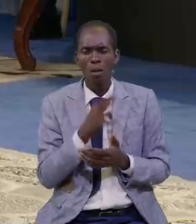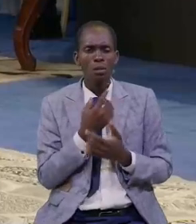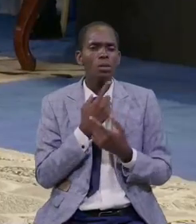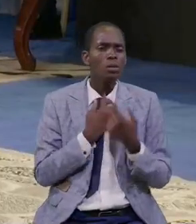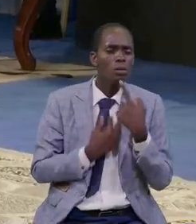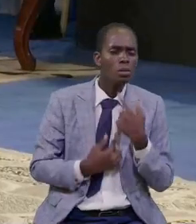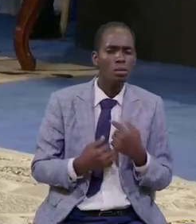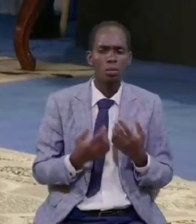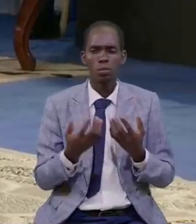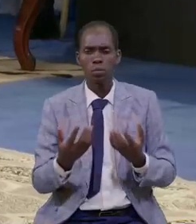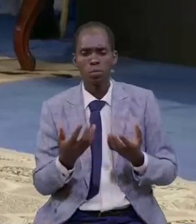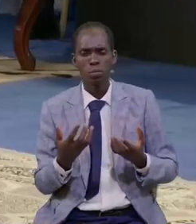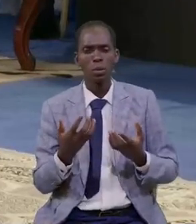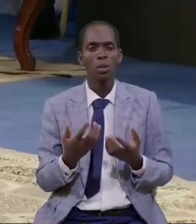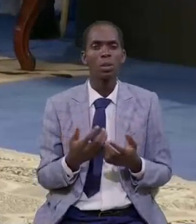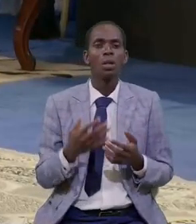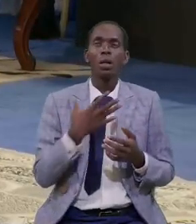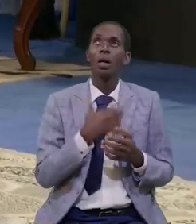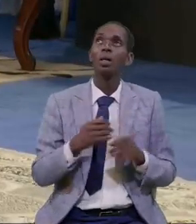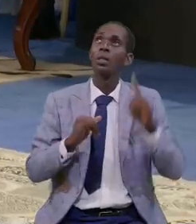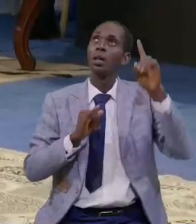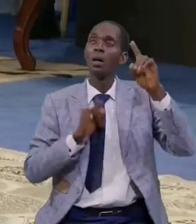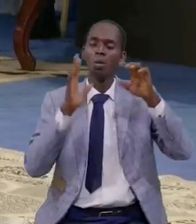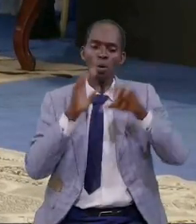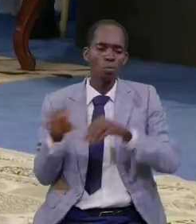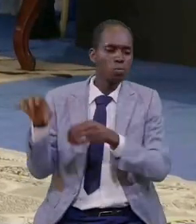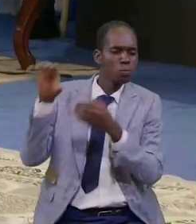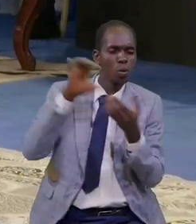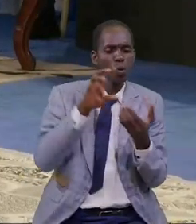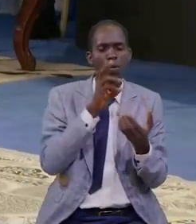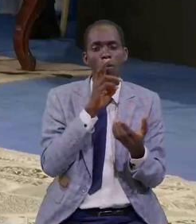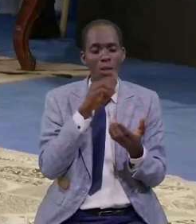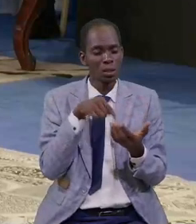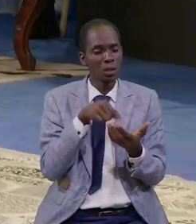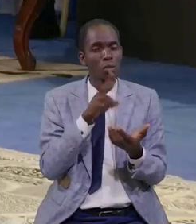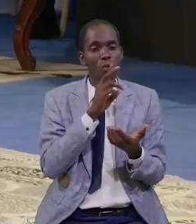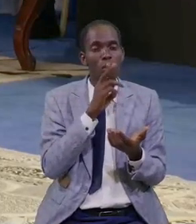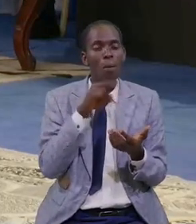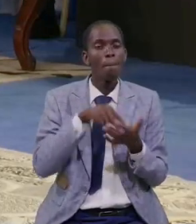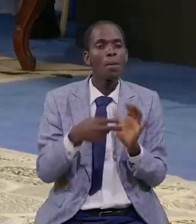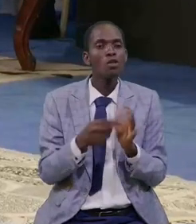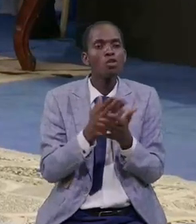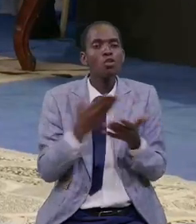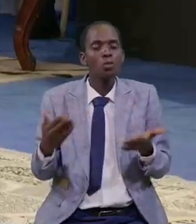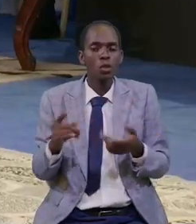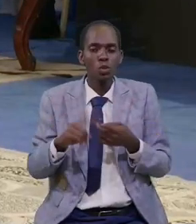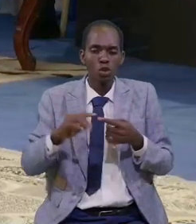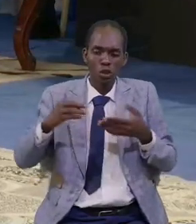sur ceux qui ont soif l'eau représente quelque chose de rafraîchissant quelque chose de